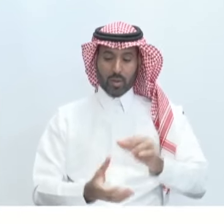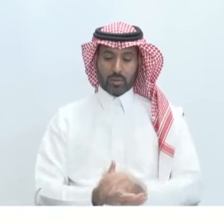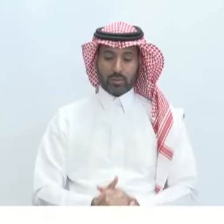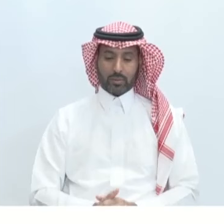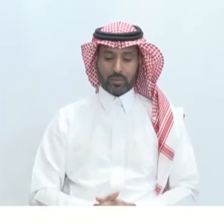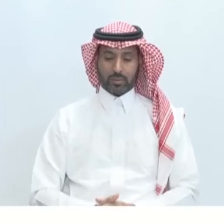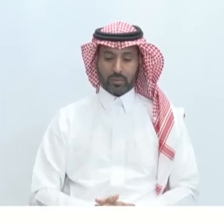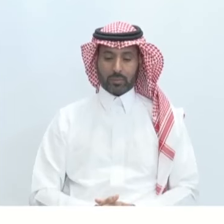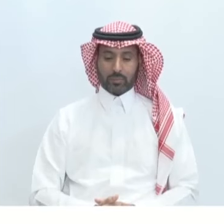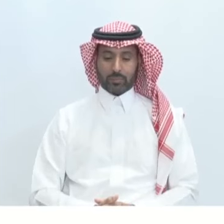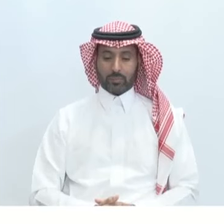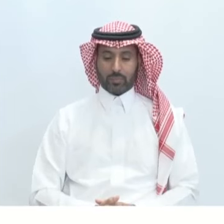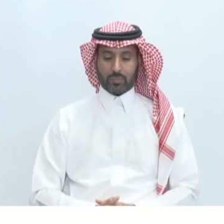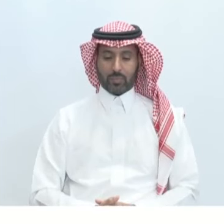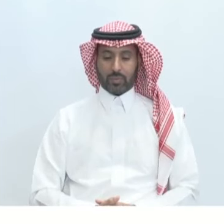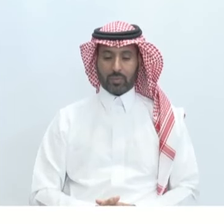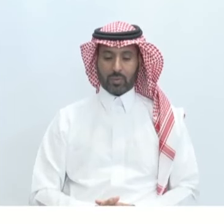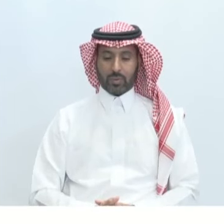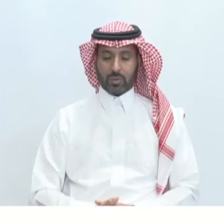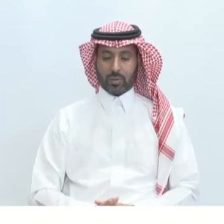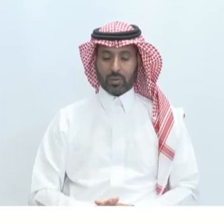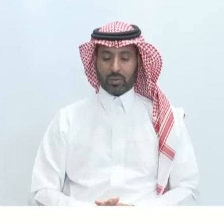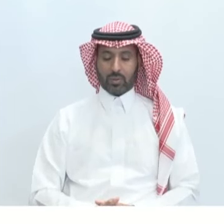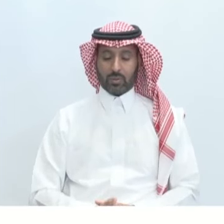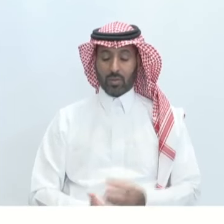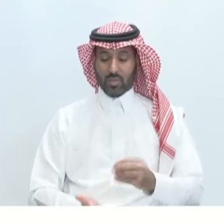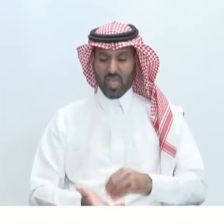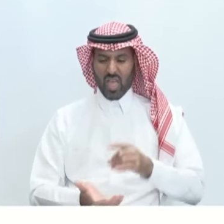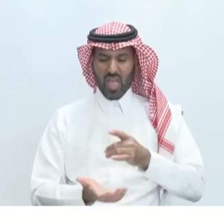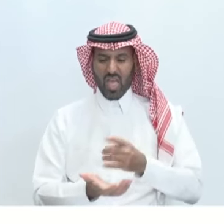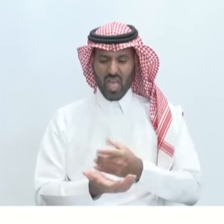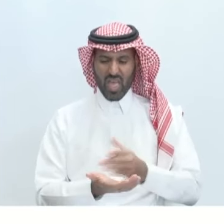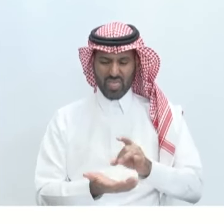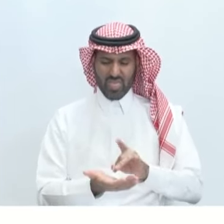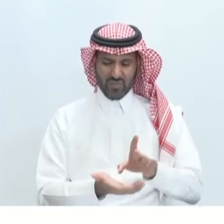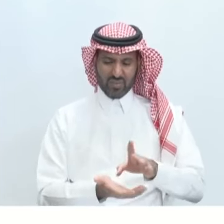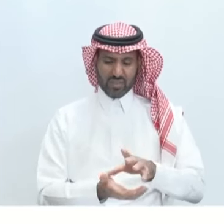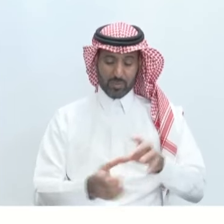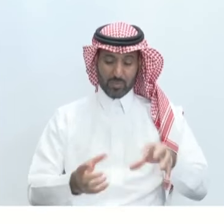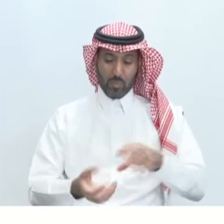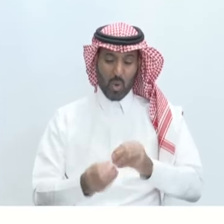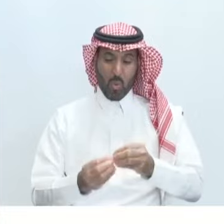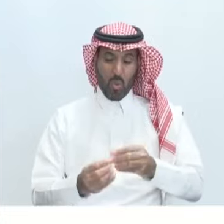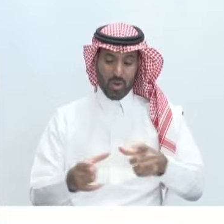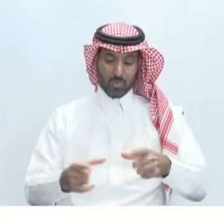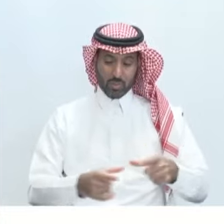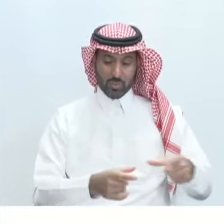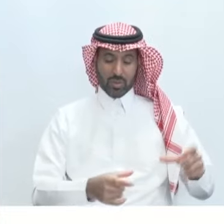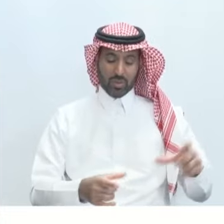زر اضافه المساحات ثم ننقر على هذا الرمز لحذف جميع المساحات في نفس